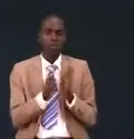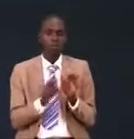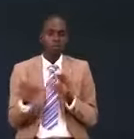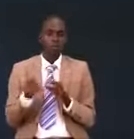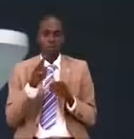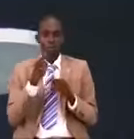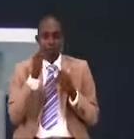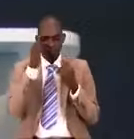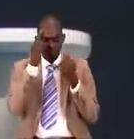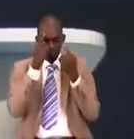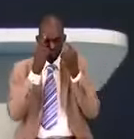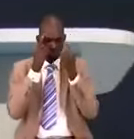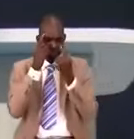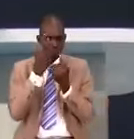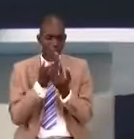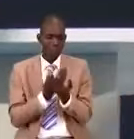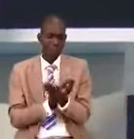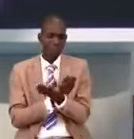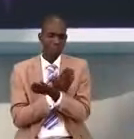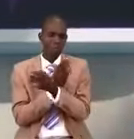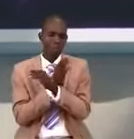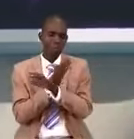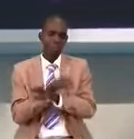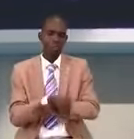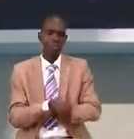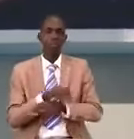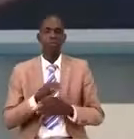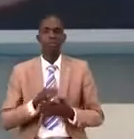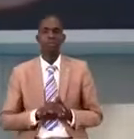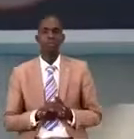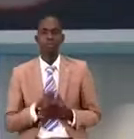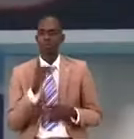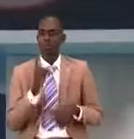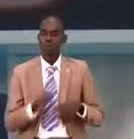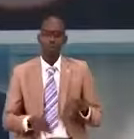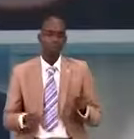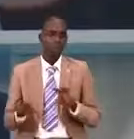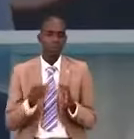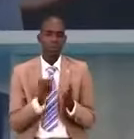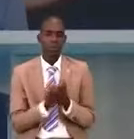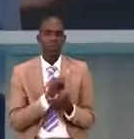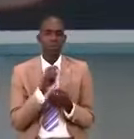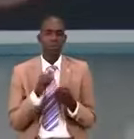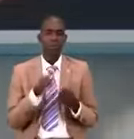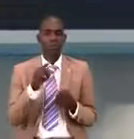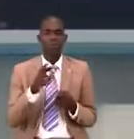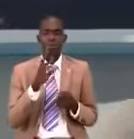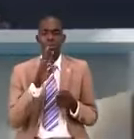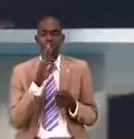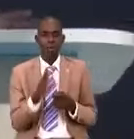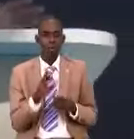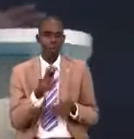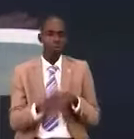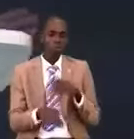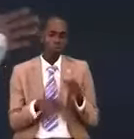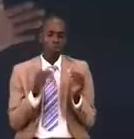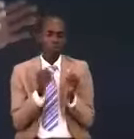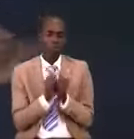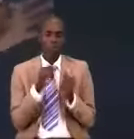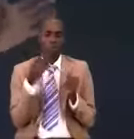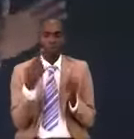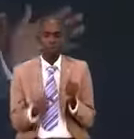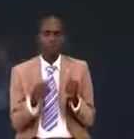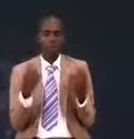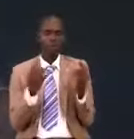faire quand vous marchez avec les méchants faut pas le faire quand vous tenez avec les pêcheurs on